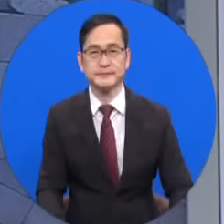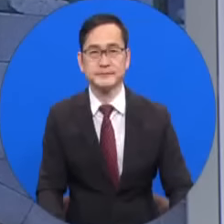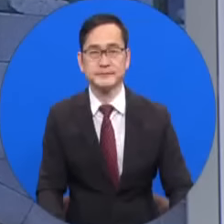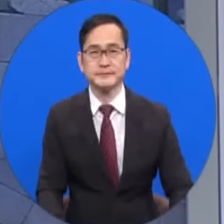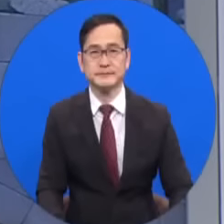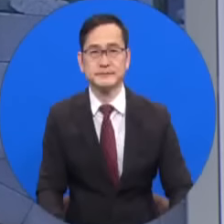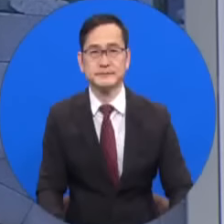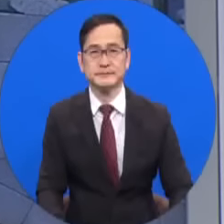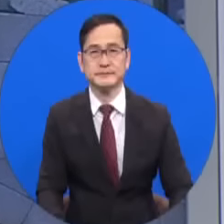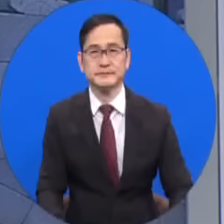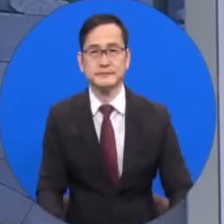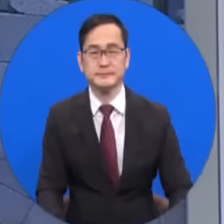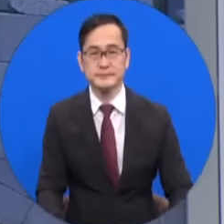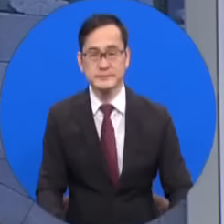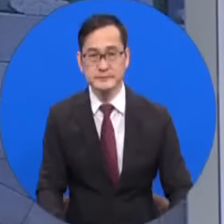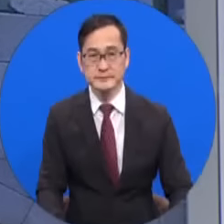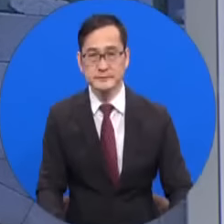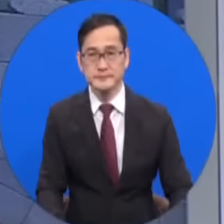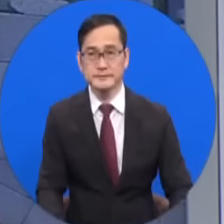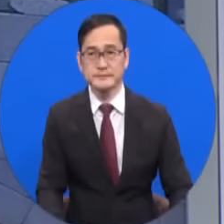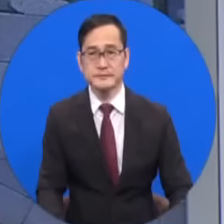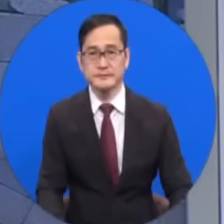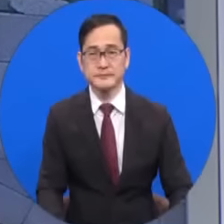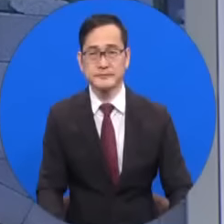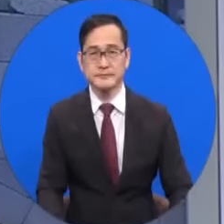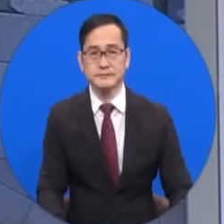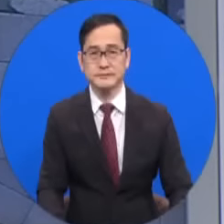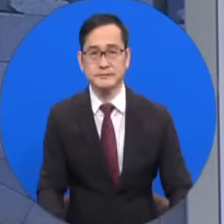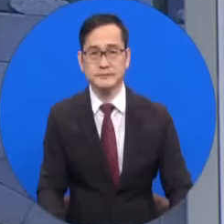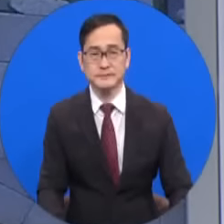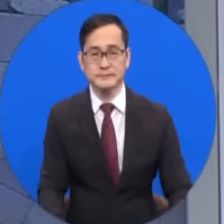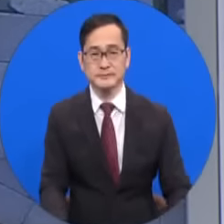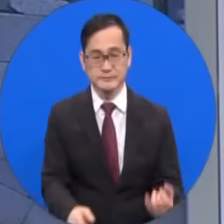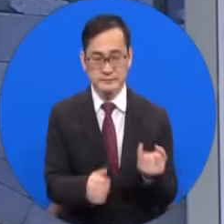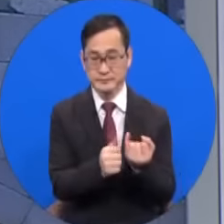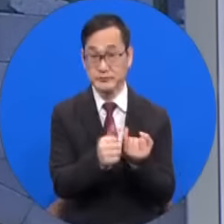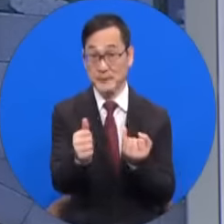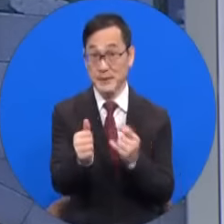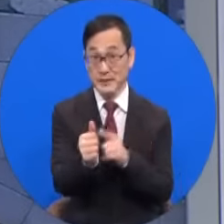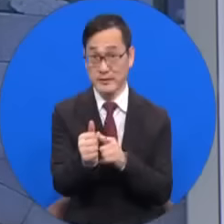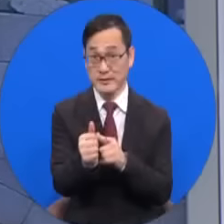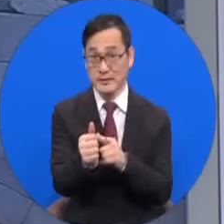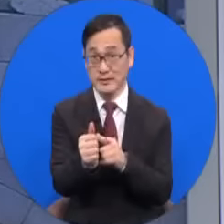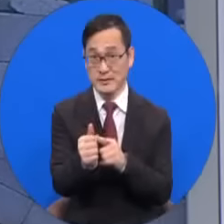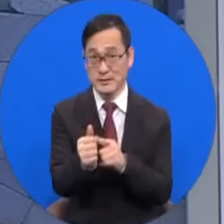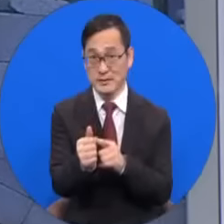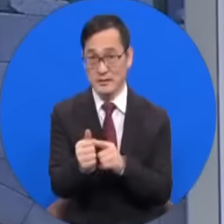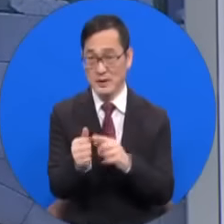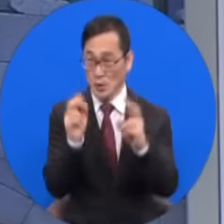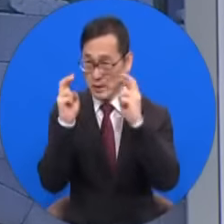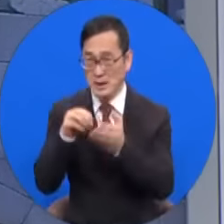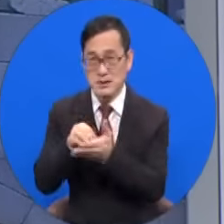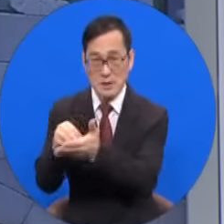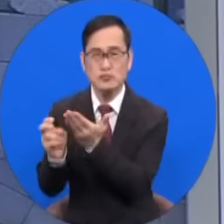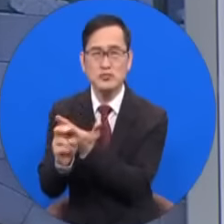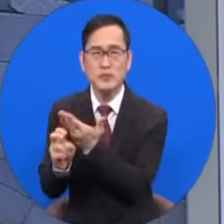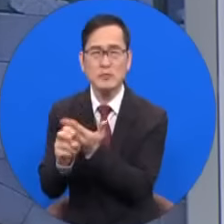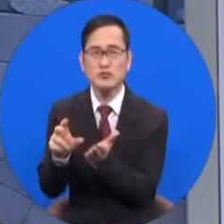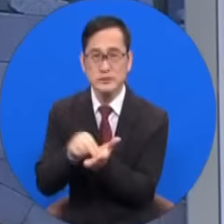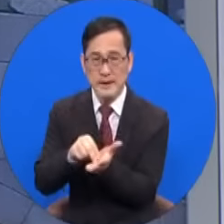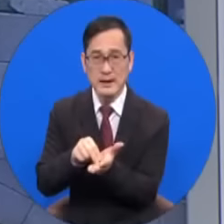있습니다 전직 전직 이래 전남편음 전남편의 채용 의욕과 관련돼서 전주 지검에서 수사